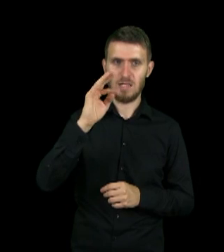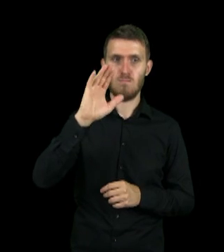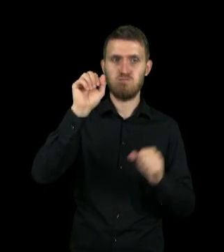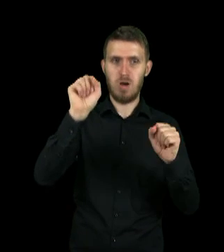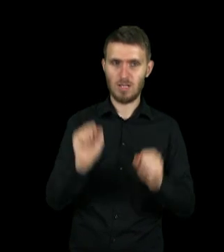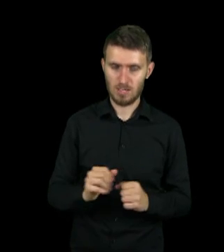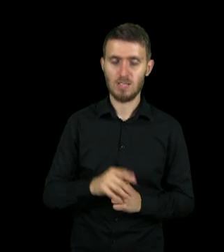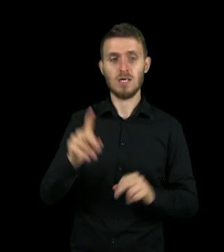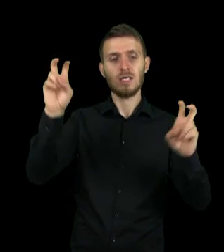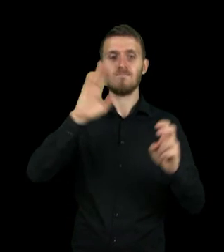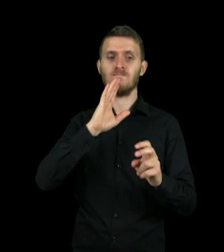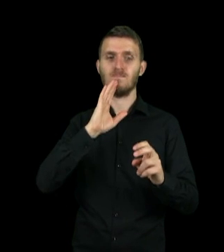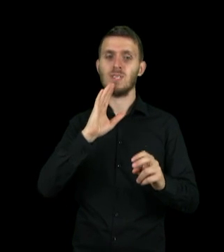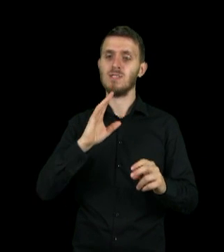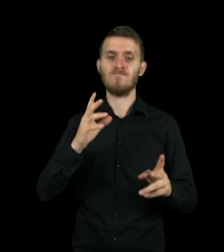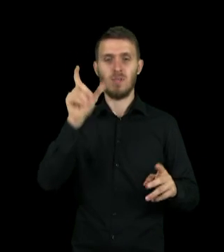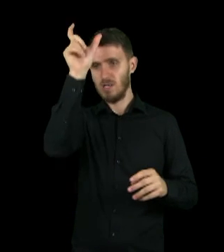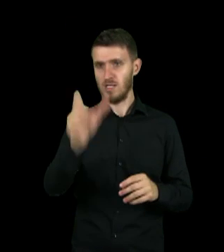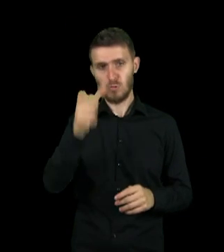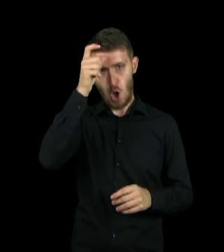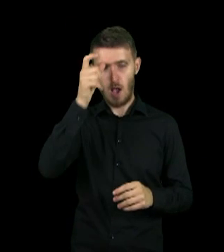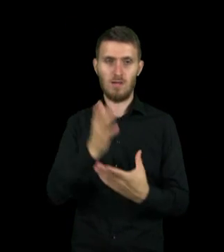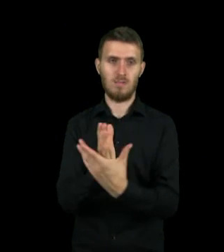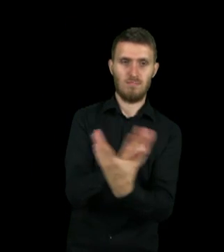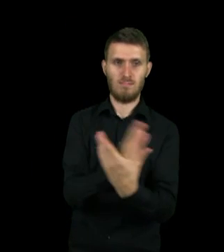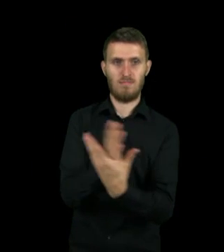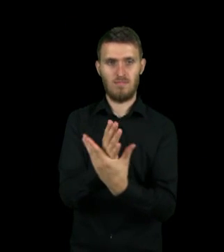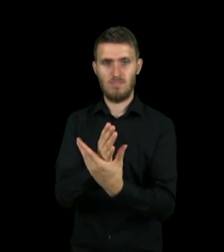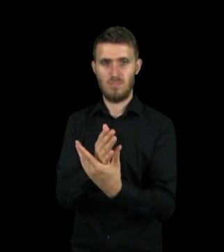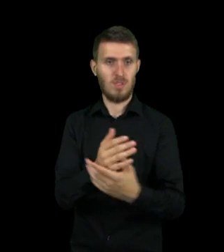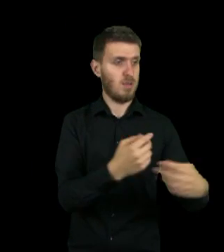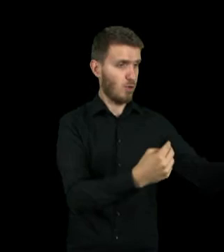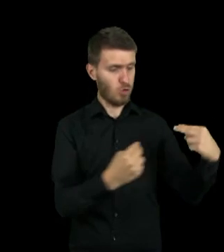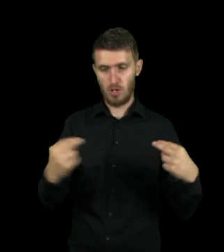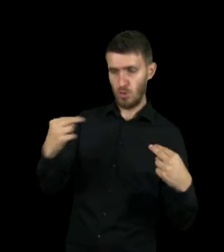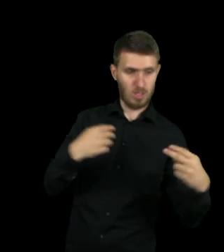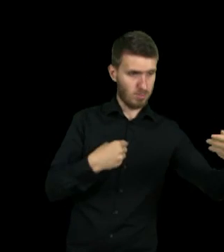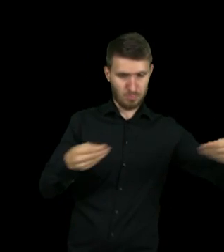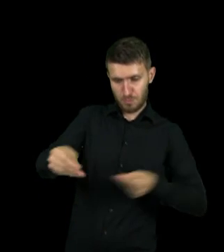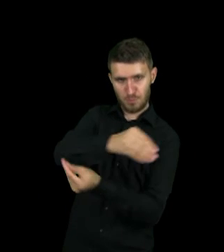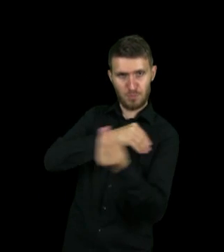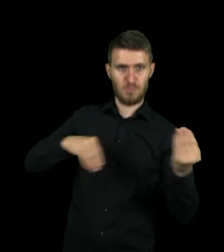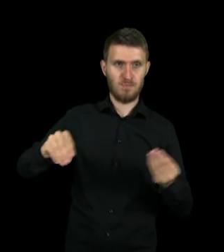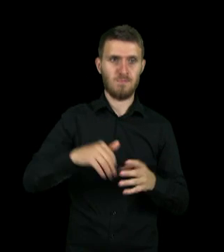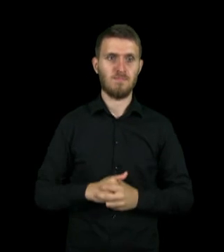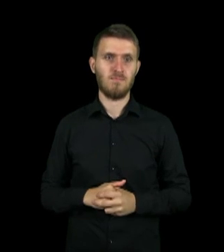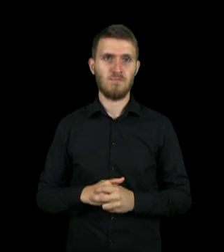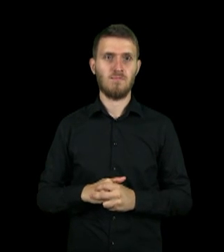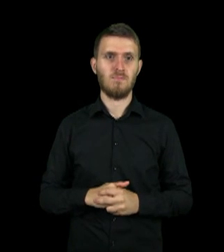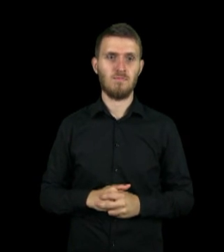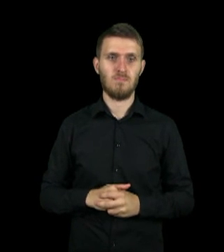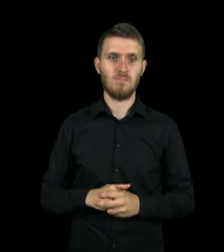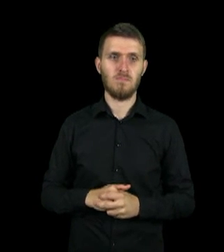jest merchant bank czyli agent rozliczeniowy agent rozliczeniowy